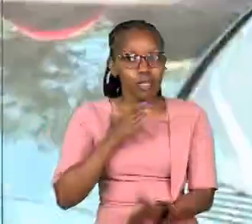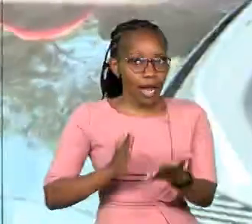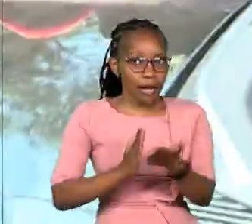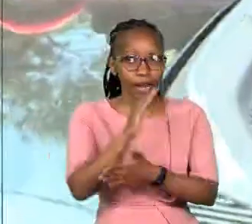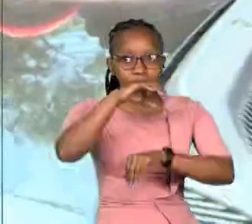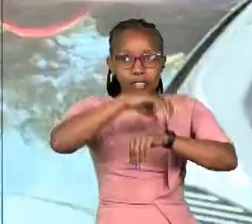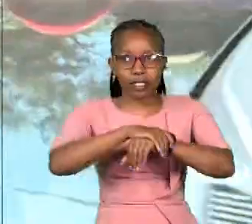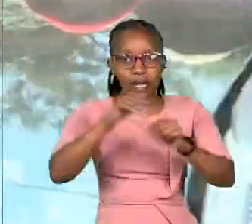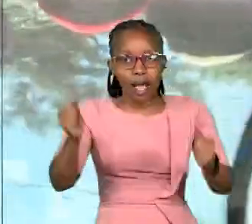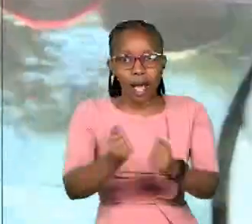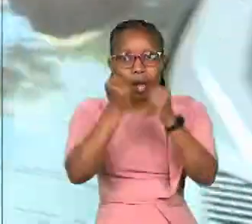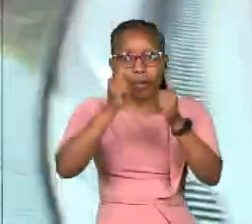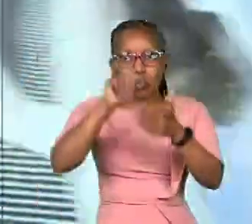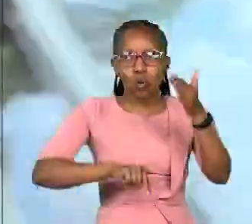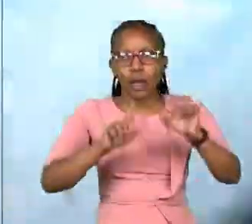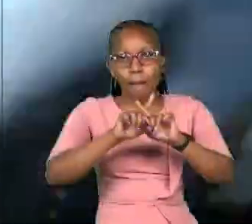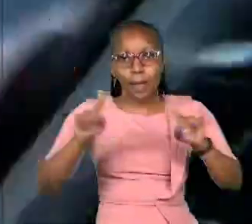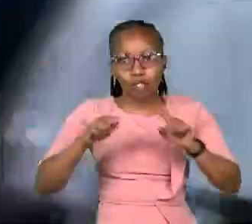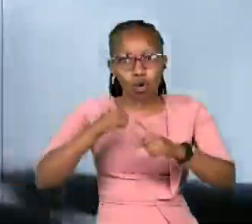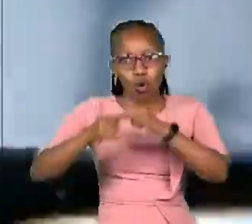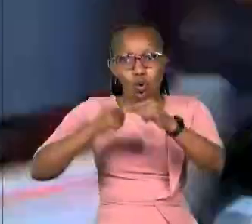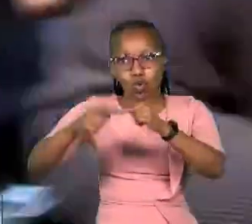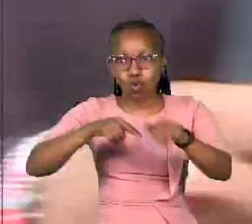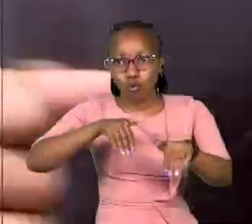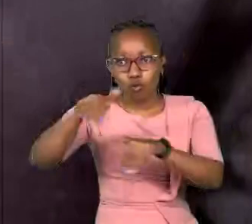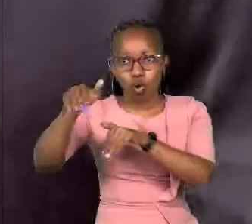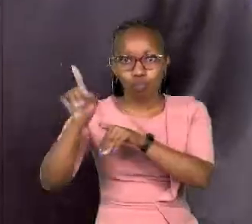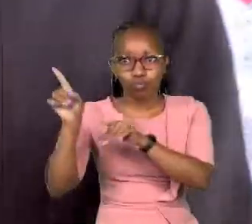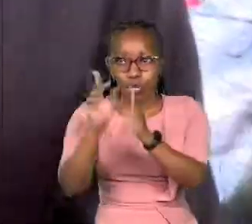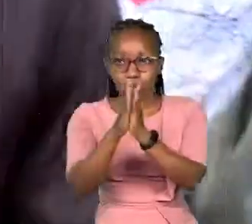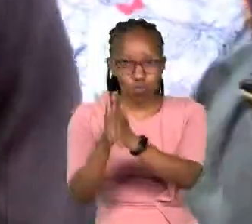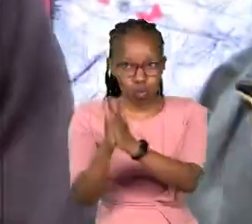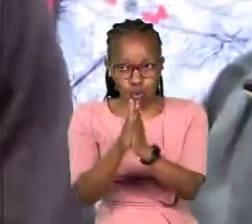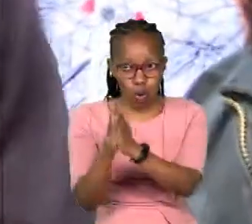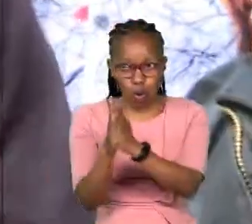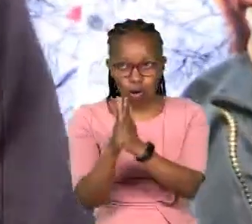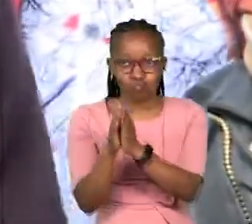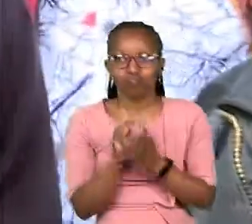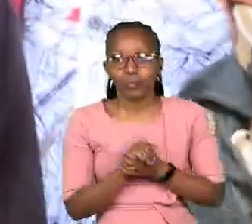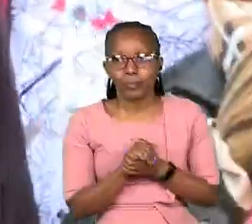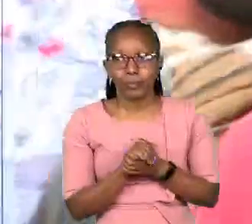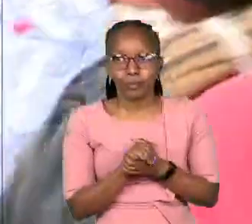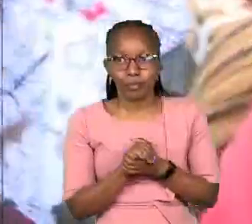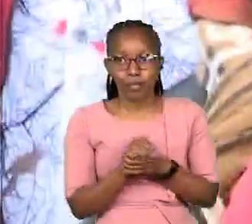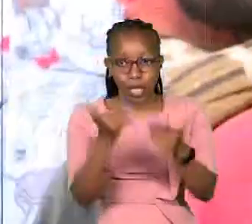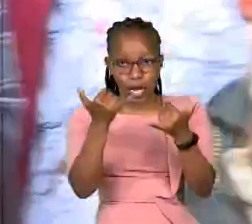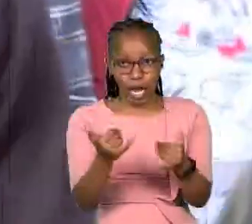ambayo yameweza kutokea. Lakini ni jambo ambalo tunaendelea kufuatilia kutoka katika eneo hili ili kuweza kukupatia taarifa. Tunaelekea